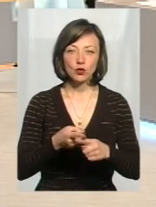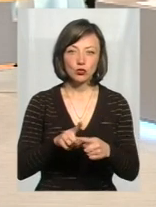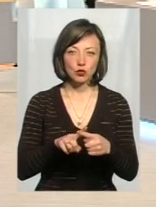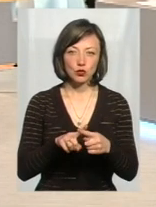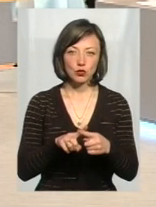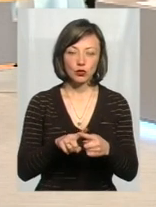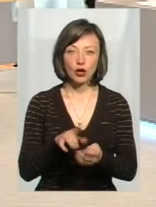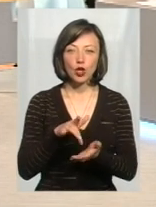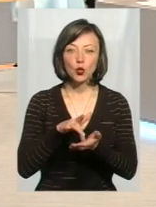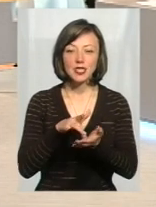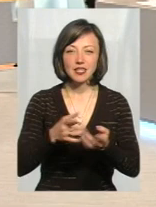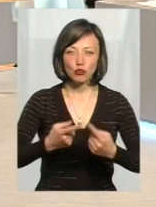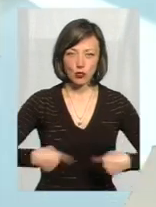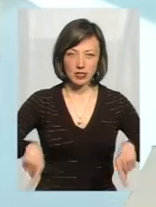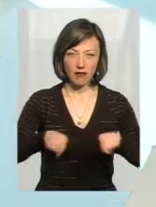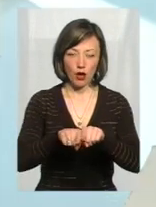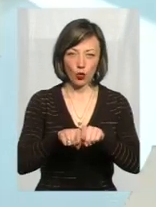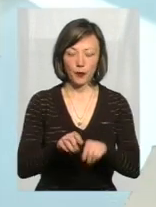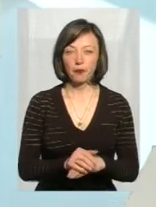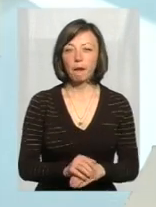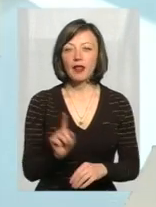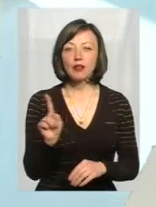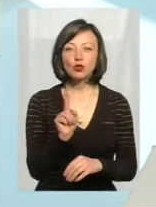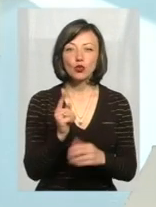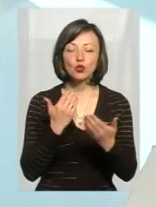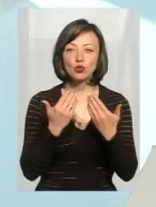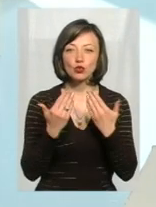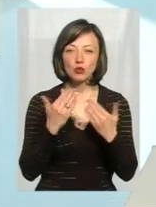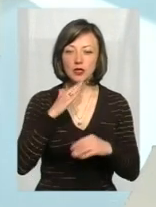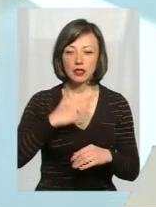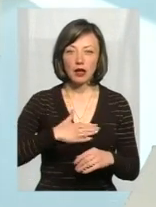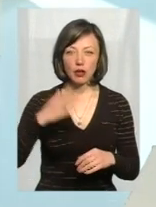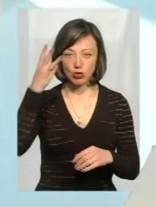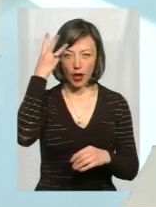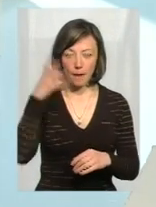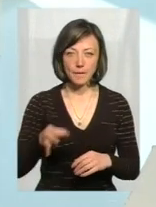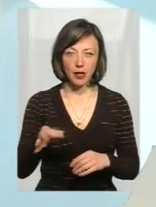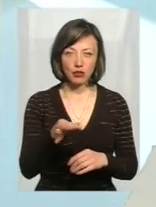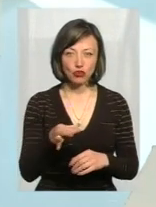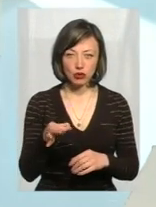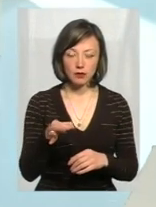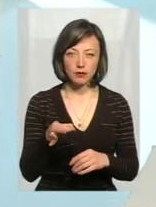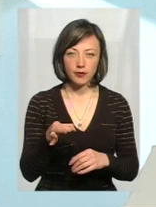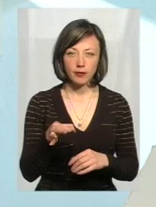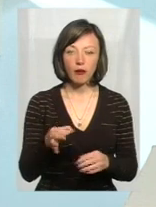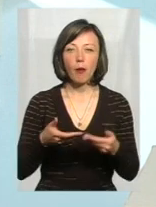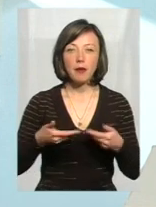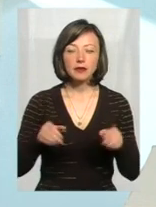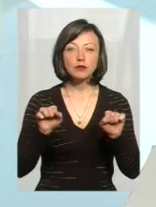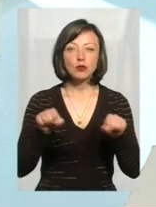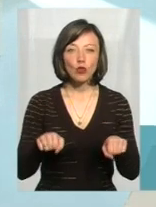туристичну сферу. І що стосується нашої Хмельниччини, ми